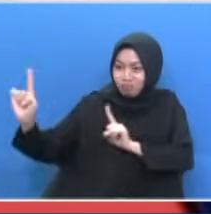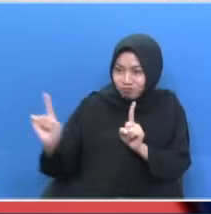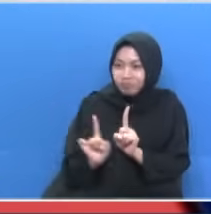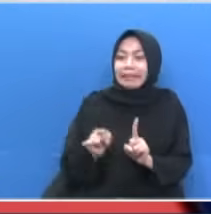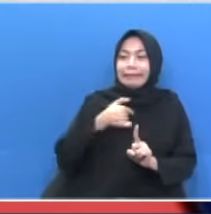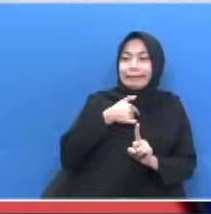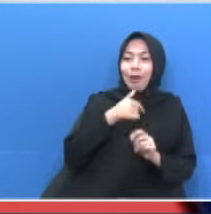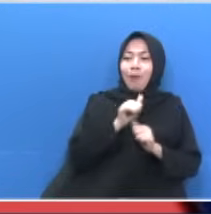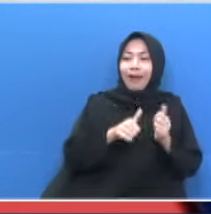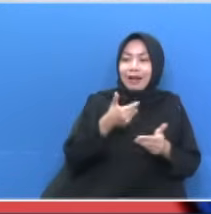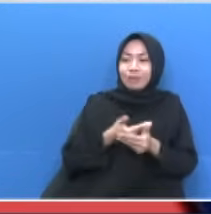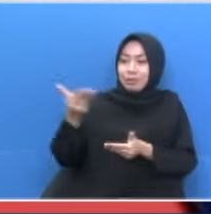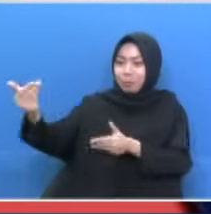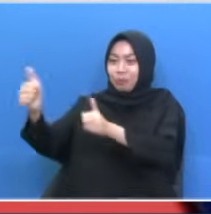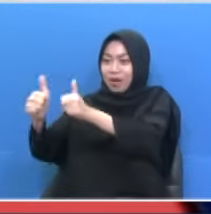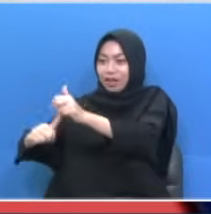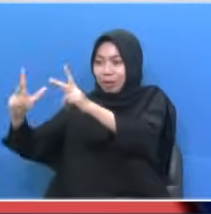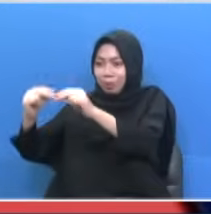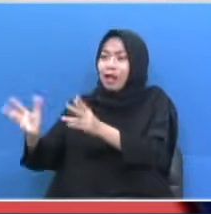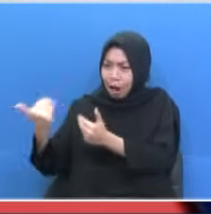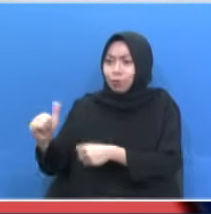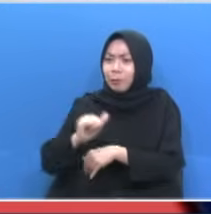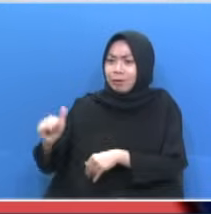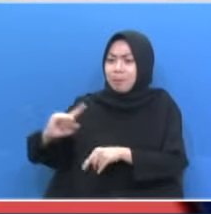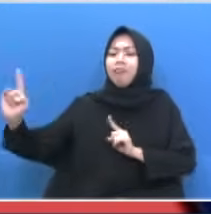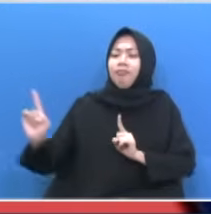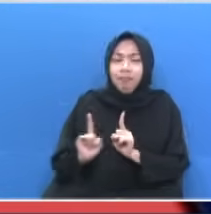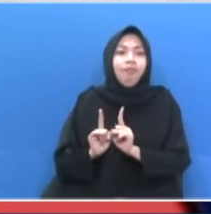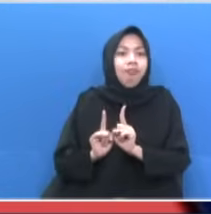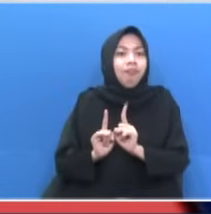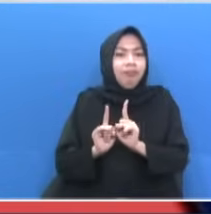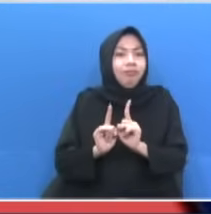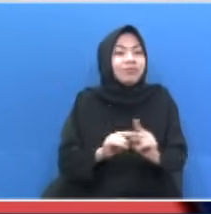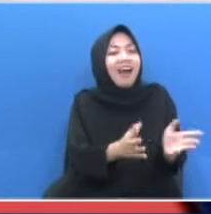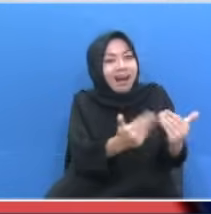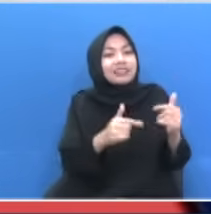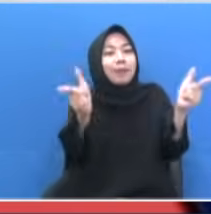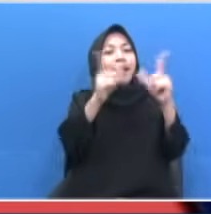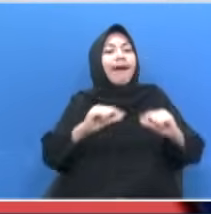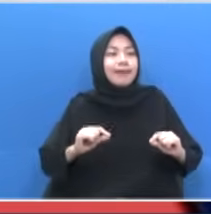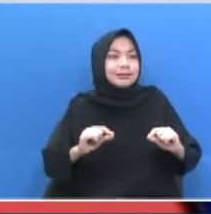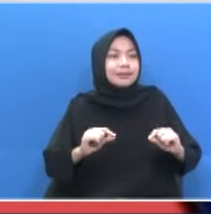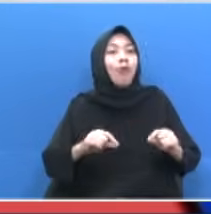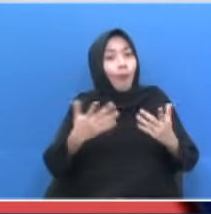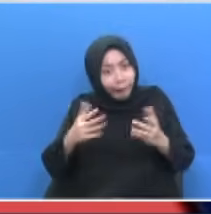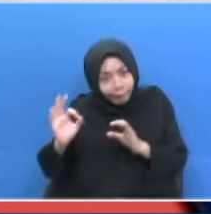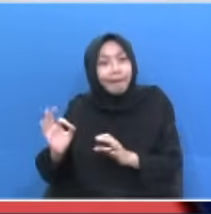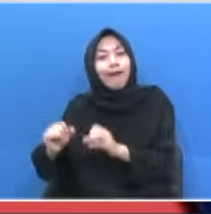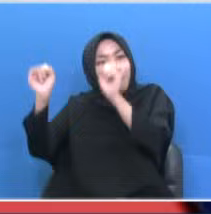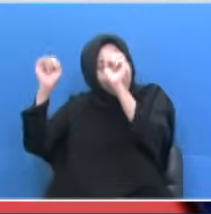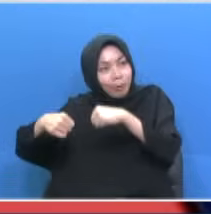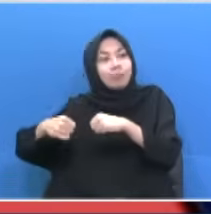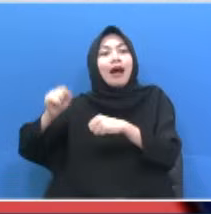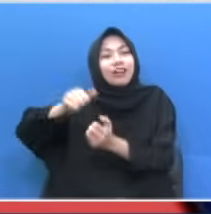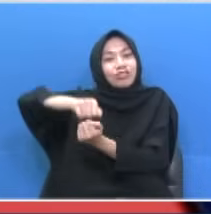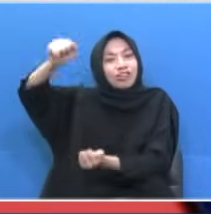Nasdem Mas Ai membawa Demokrat lalu sama-sama kita ajak teman-teman PKS lalu perjalanan ini kita harus bersama piagam tanda